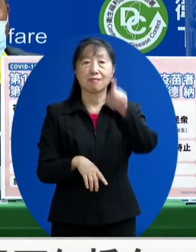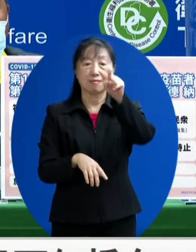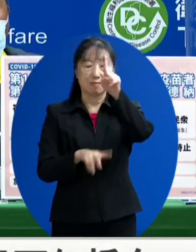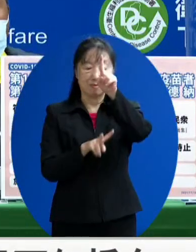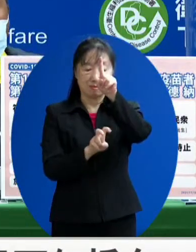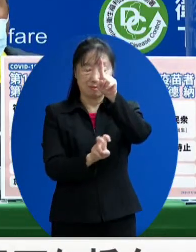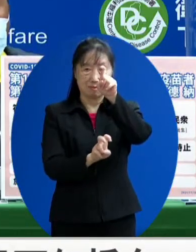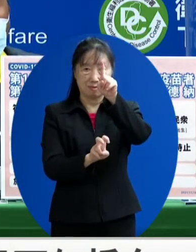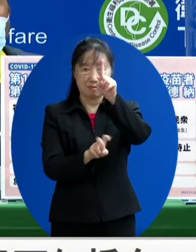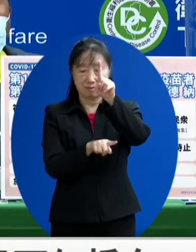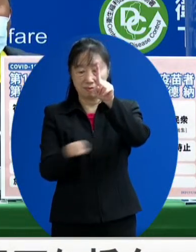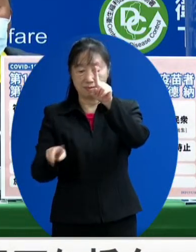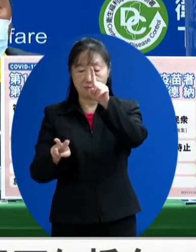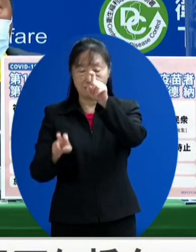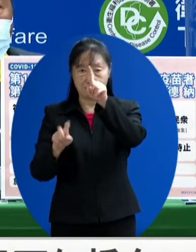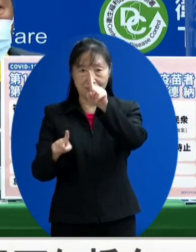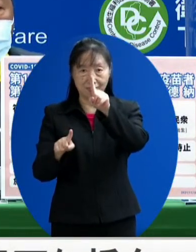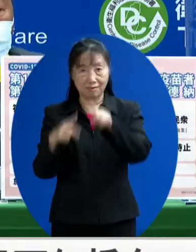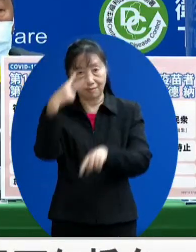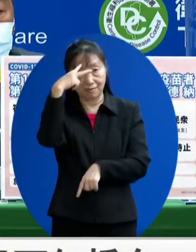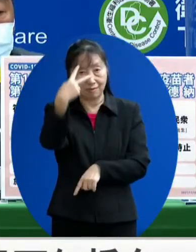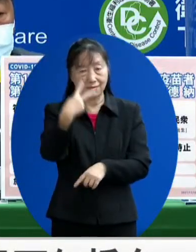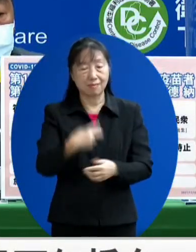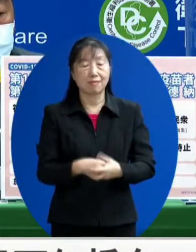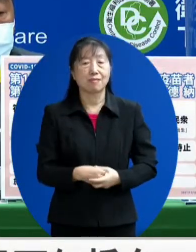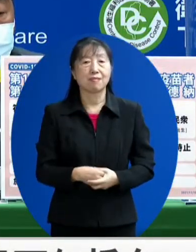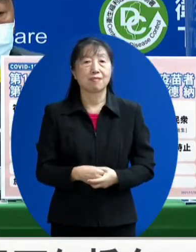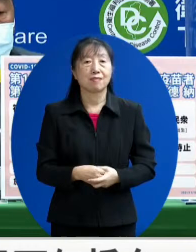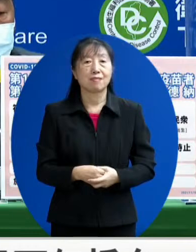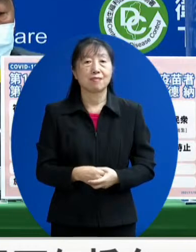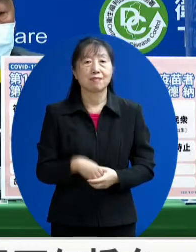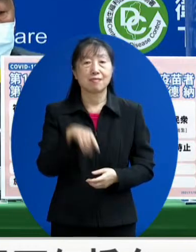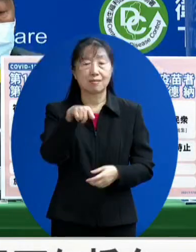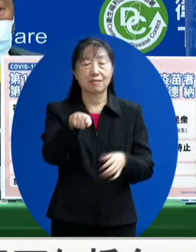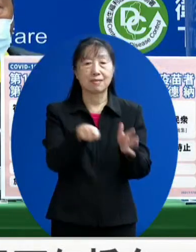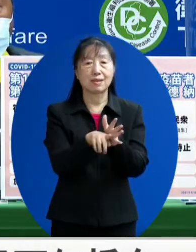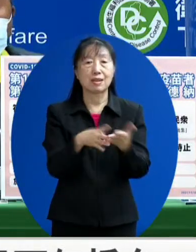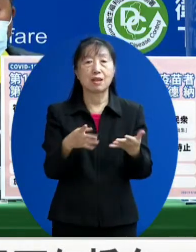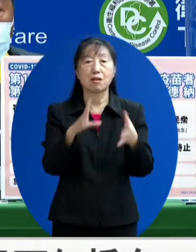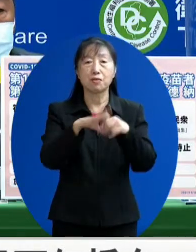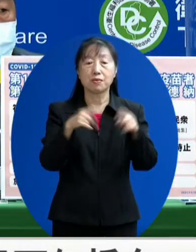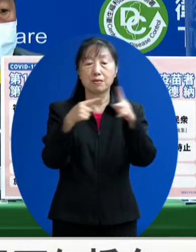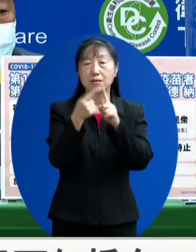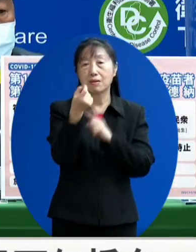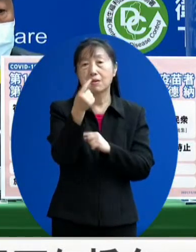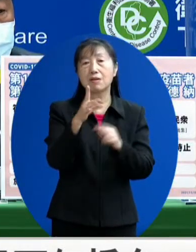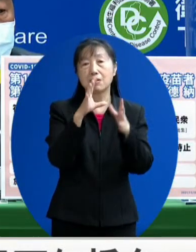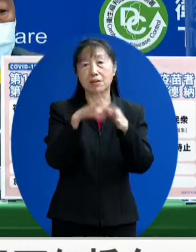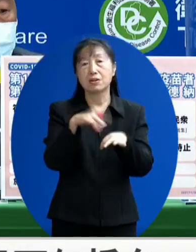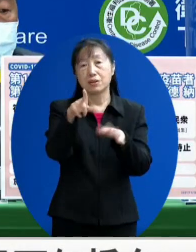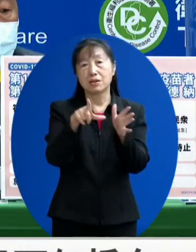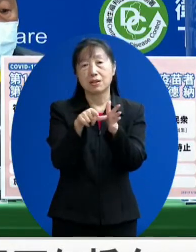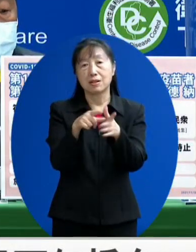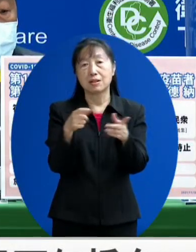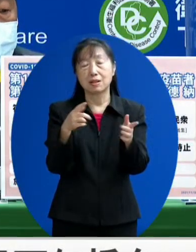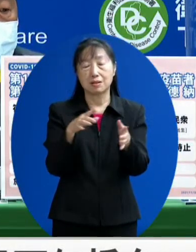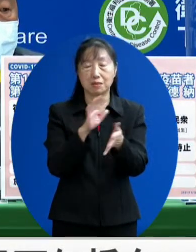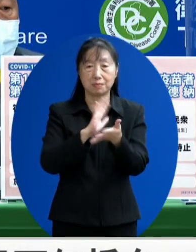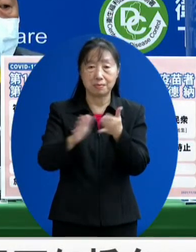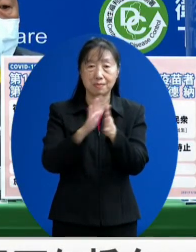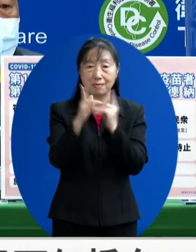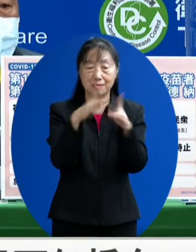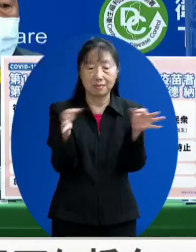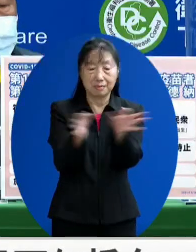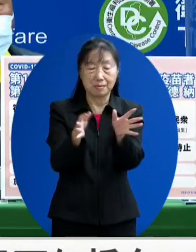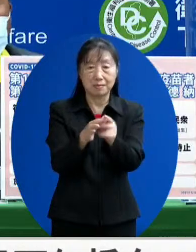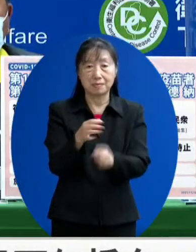到11月21号，因为这个人比较没有那么多，所以时间就拉得比较紧一点。好，那接下